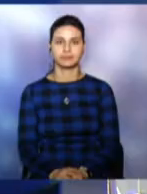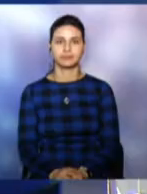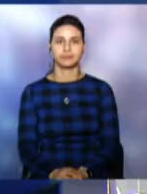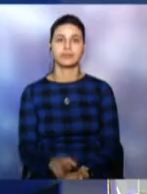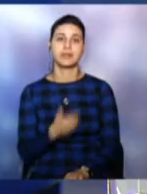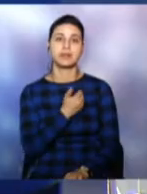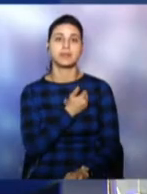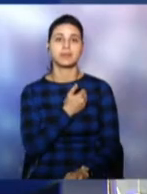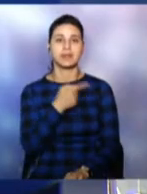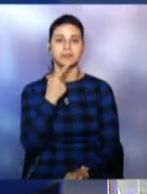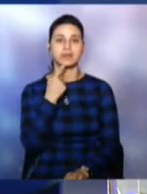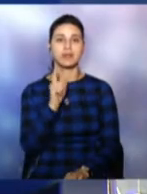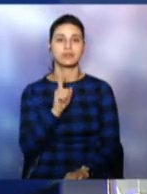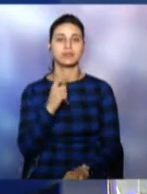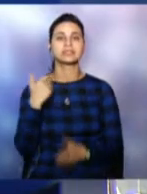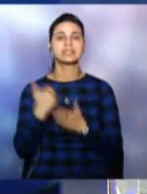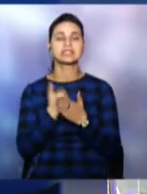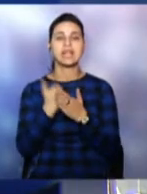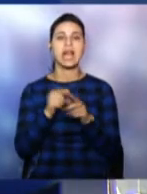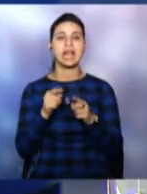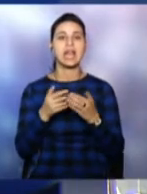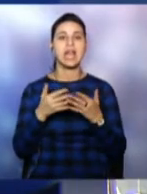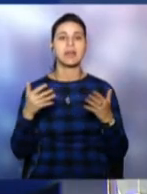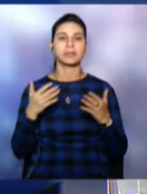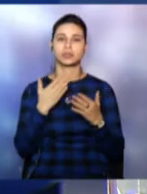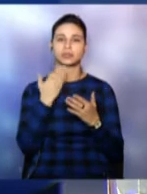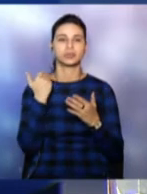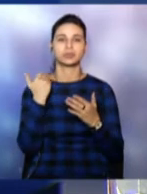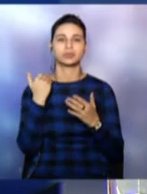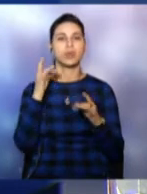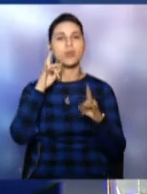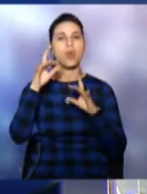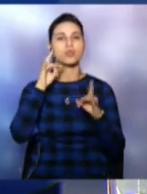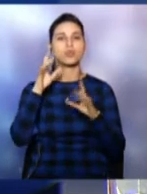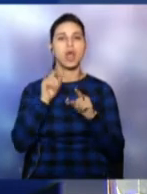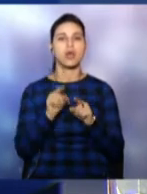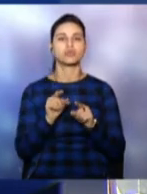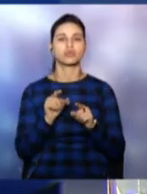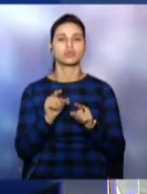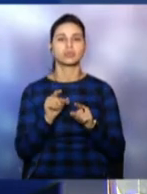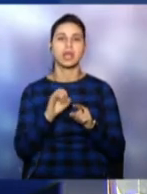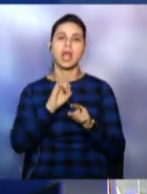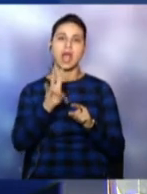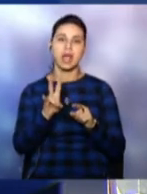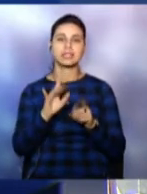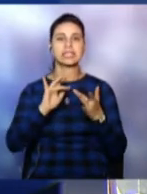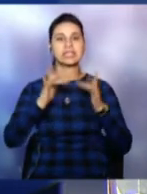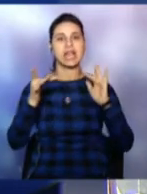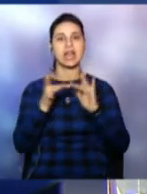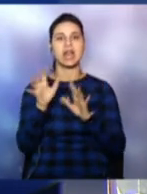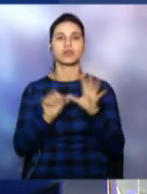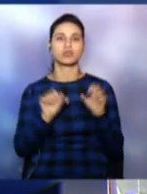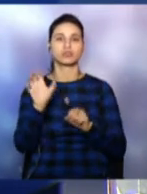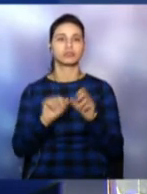Მე მინდა ხაზი გაუსვა, რომ სიახლეები არ არის პოპულარული პრესიდან ამოკრეფილი ან ინტერნეტ